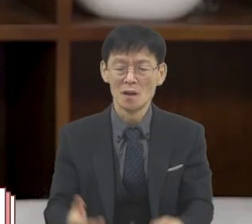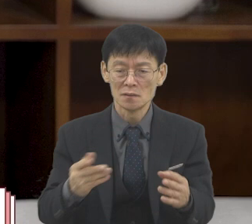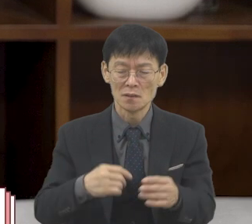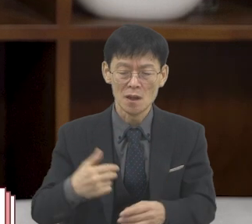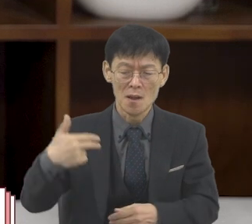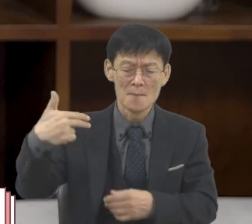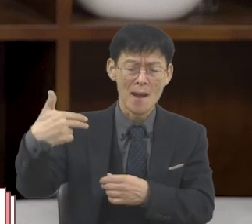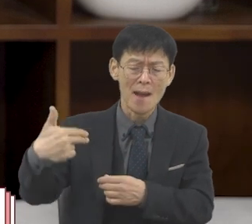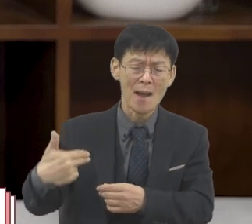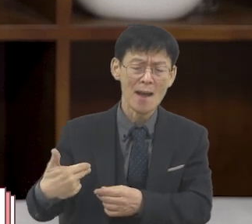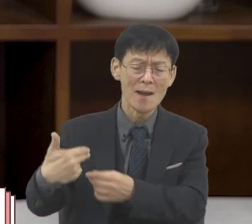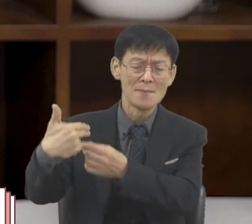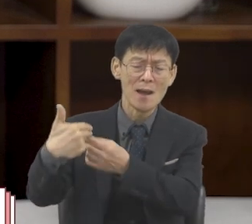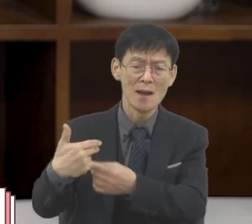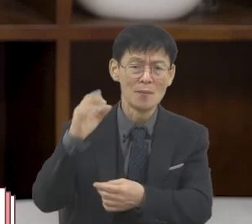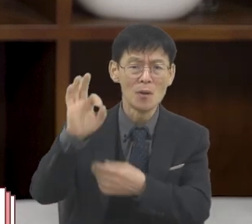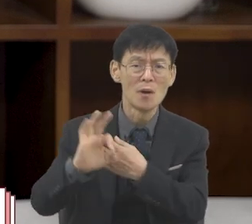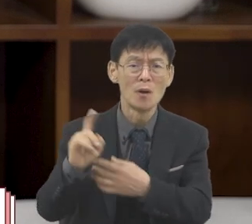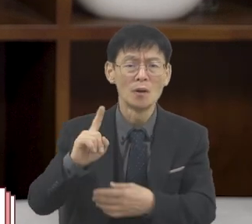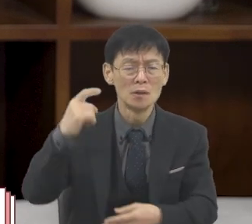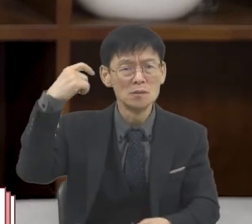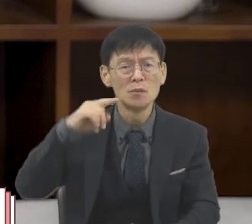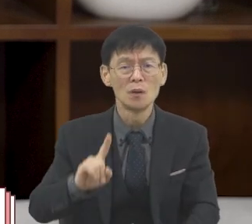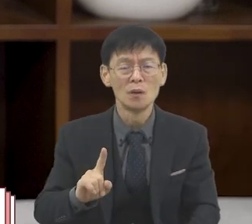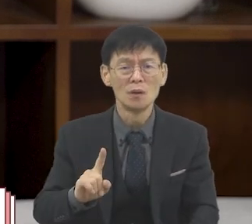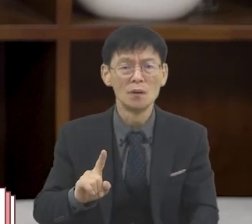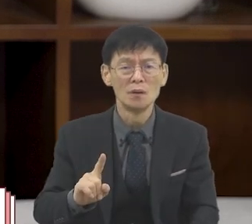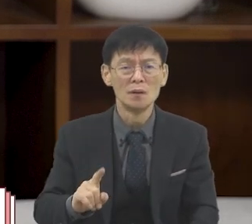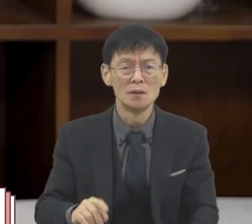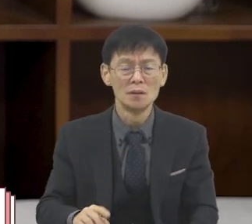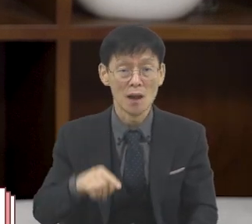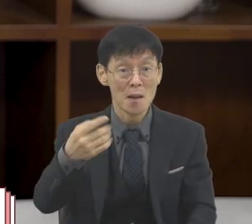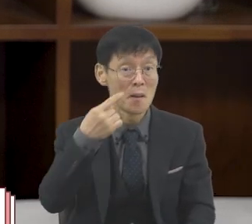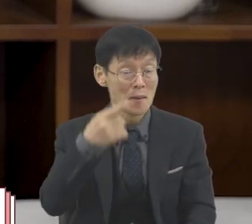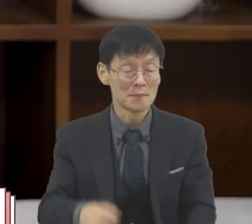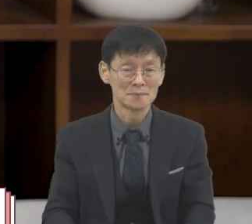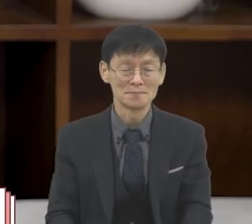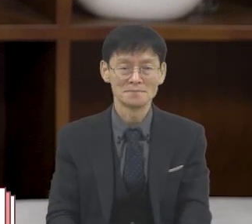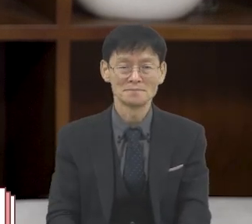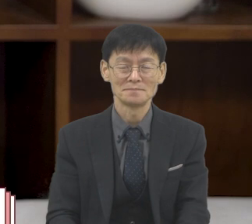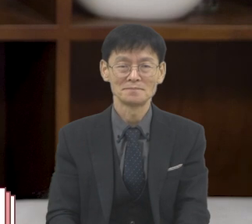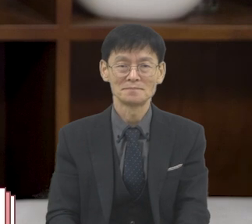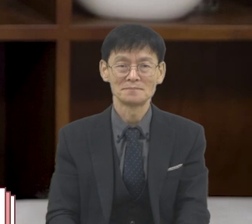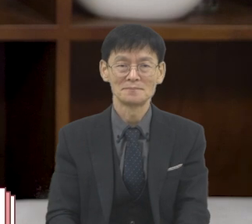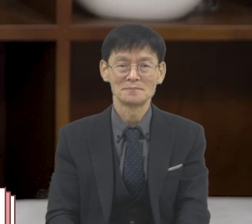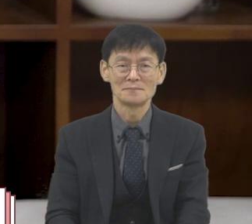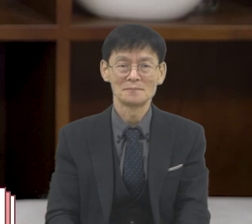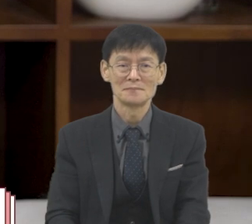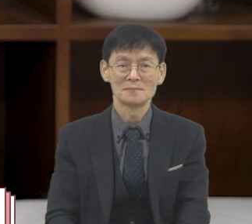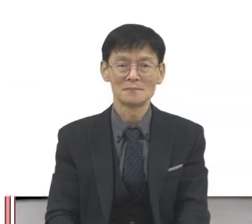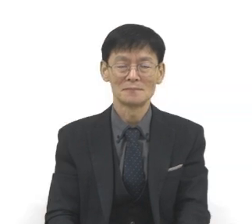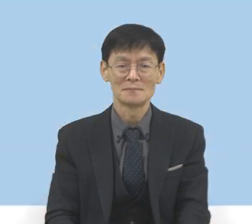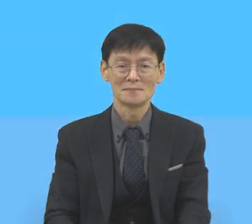때 누가 내 몸을 음란한 눈으로 쳐다본다면 어떨까요? 다음 사례 보겠습니다.